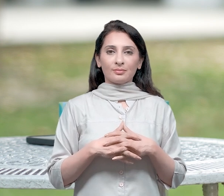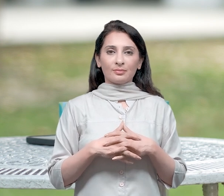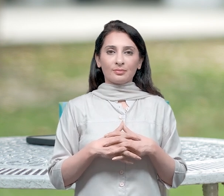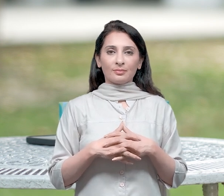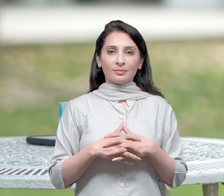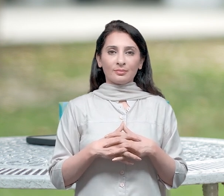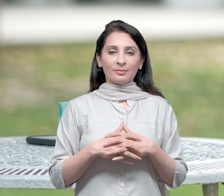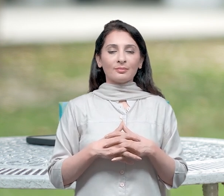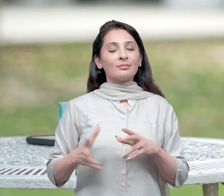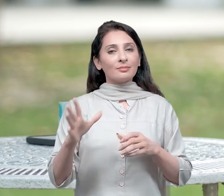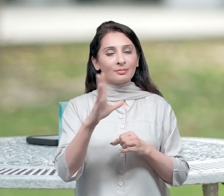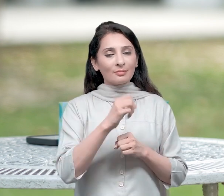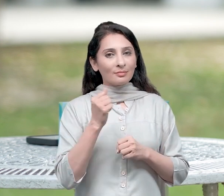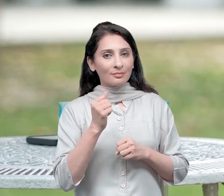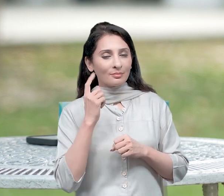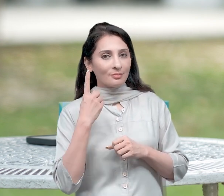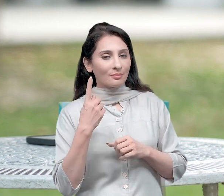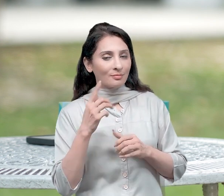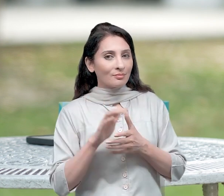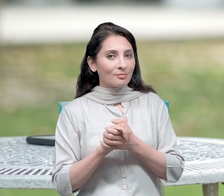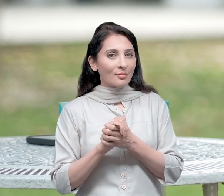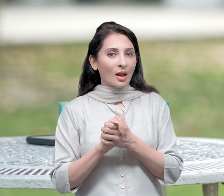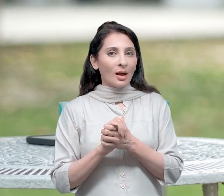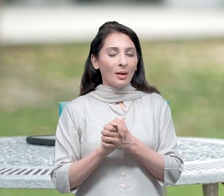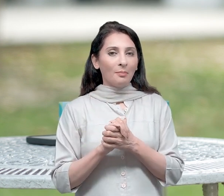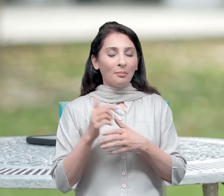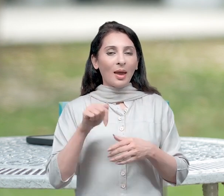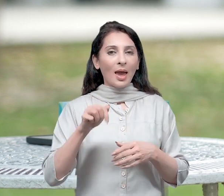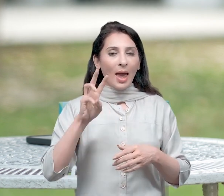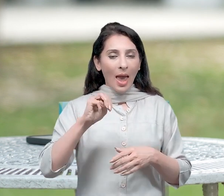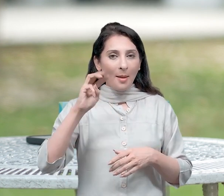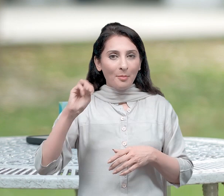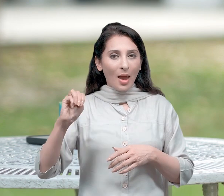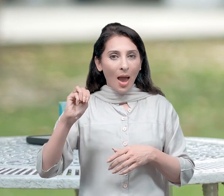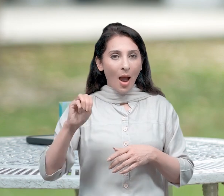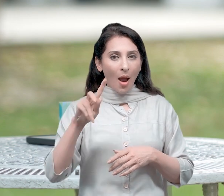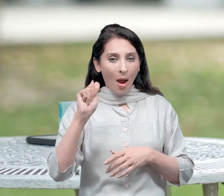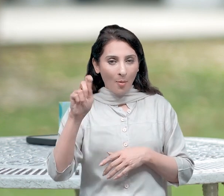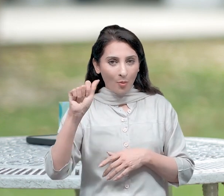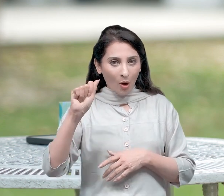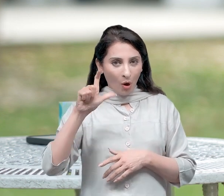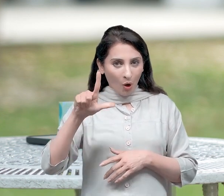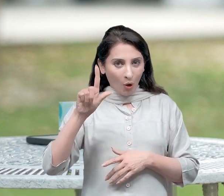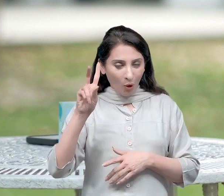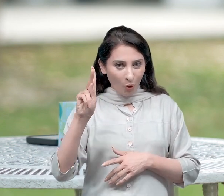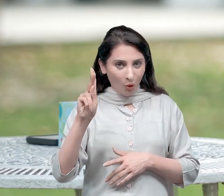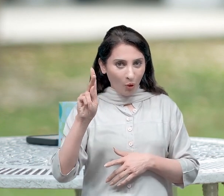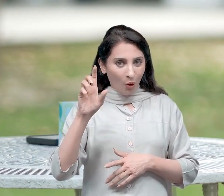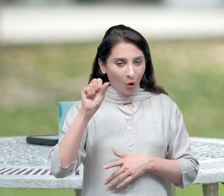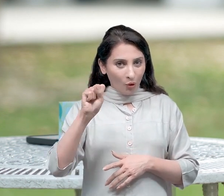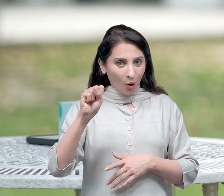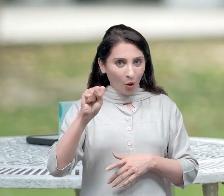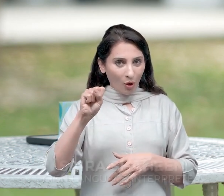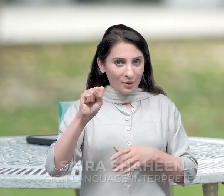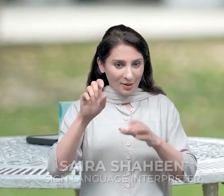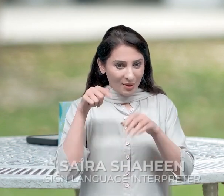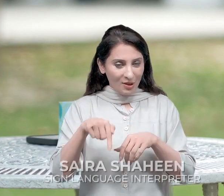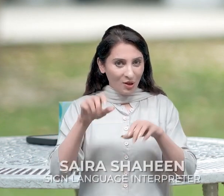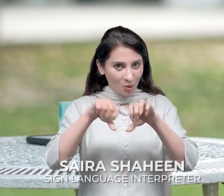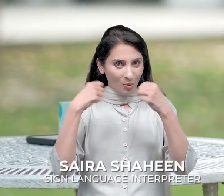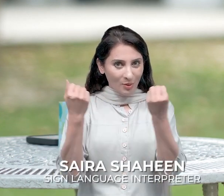सबसे पहले मैं आई वुड लाइक टू थैंक दी MM Talks who have invited me to share my views on